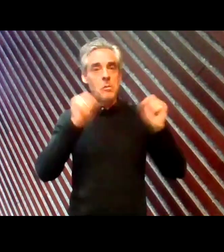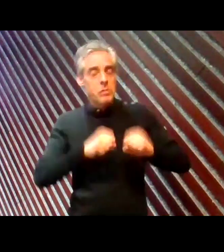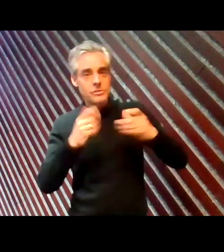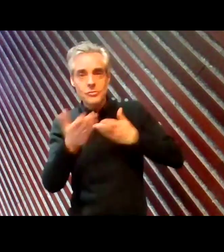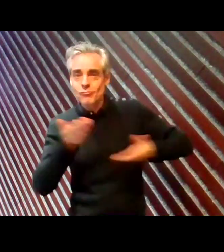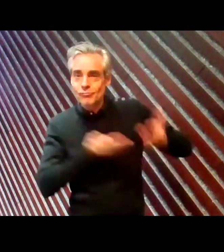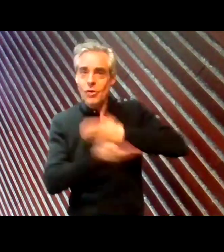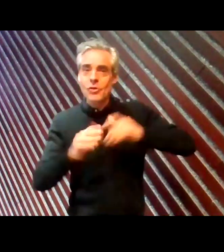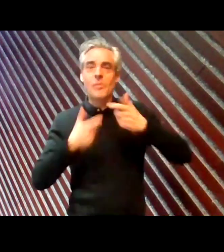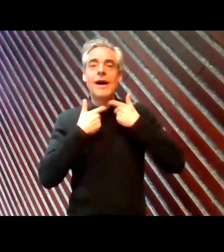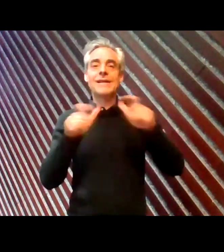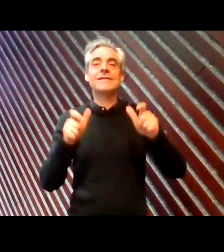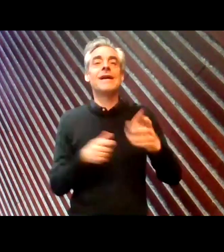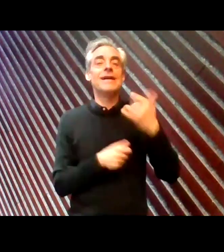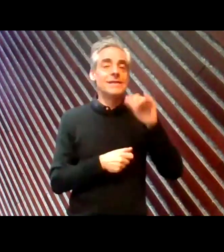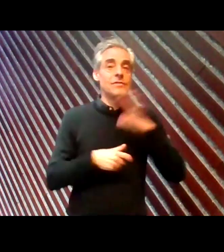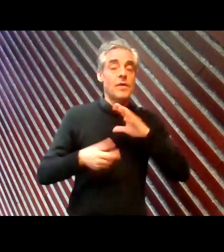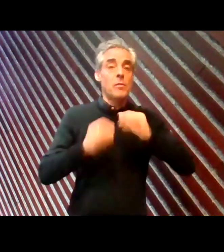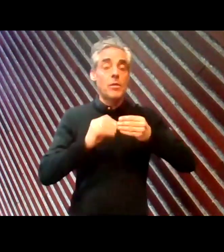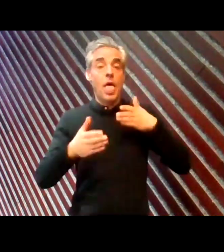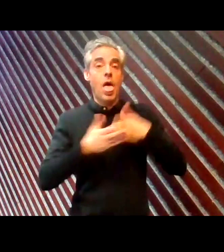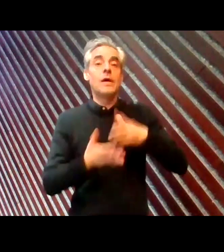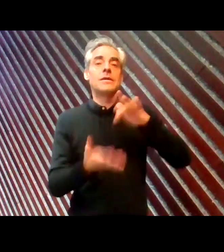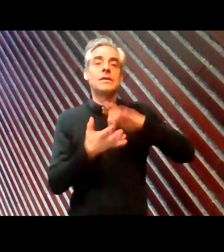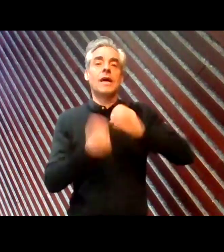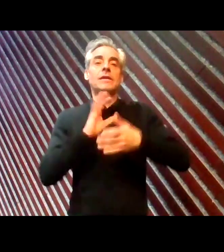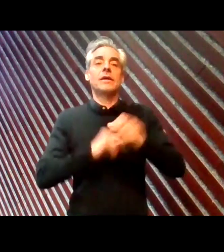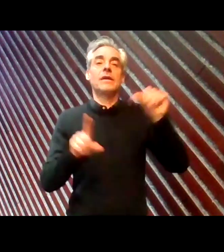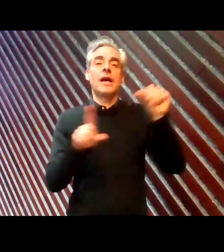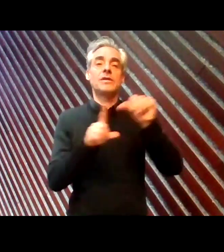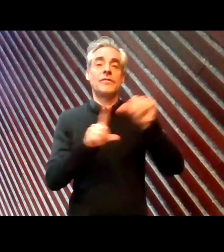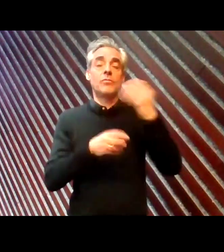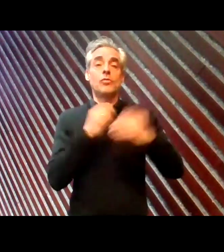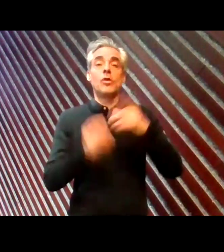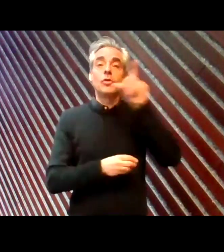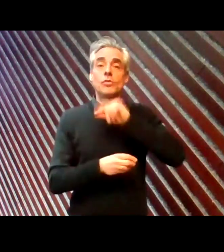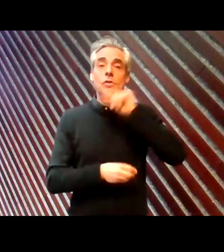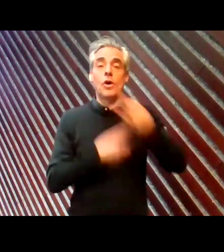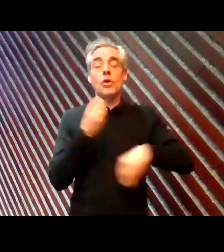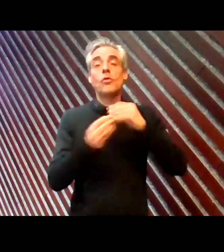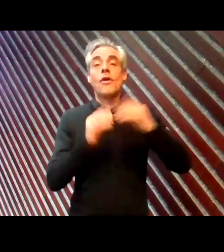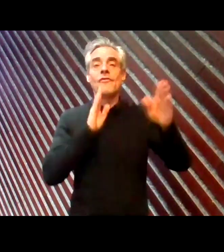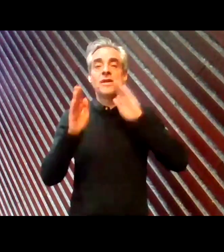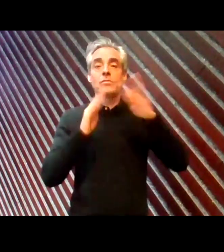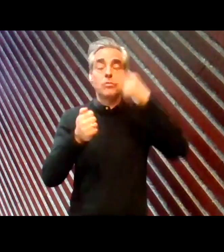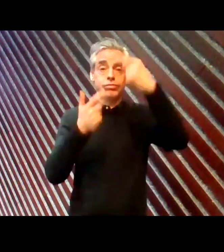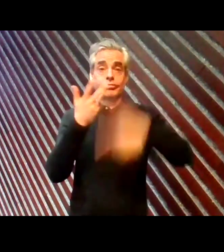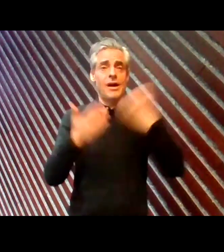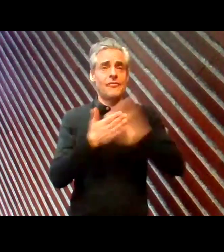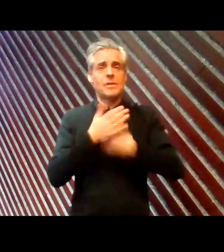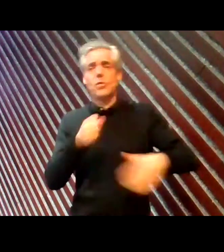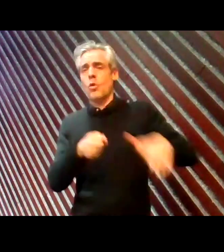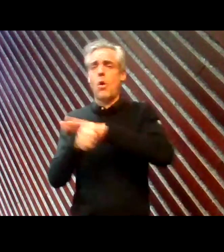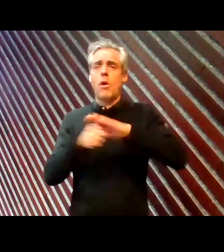qui pourra vous dire comment accéder et si vous avez une difficulté vous allez sur le site de l'adjectif sur le Twitter et sur le Facebook et vous allez avoir je dirais toute